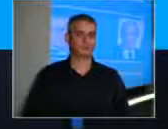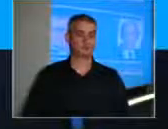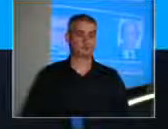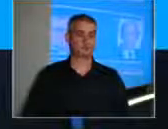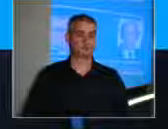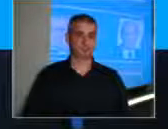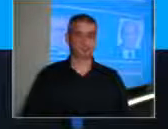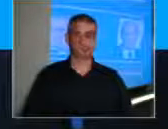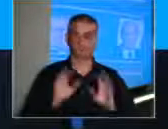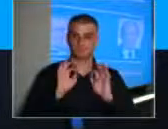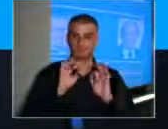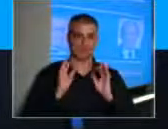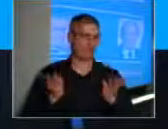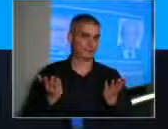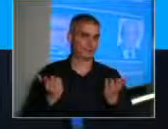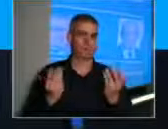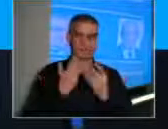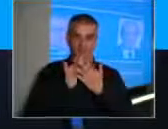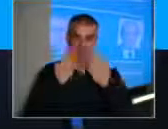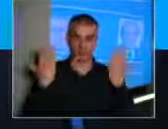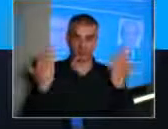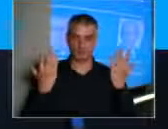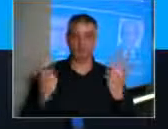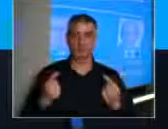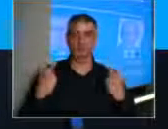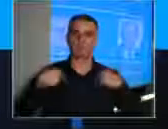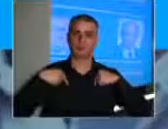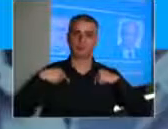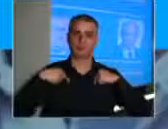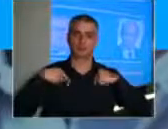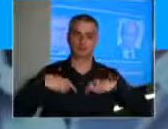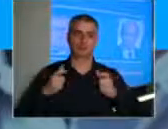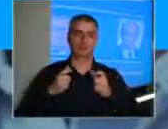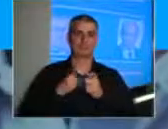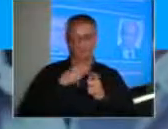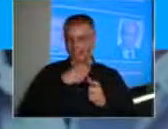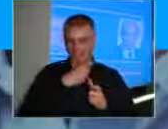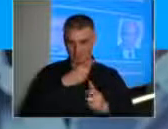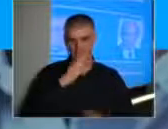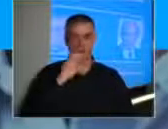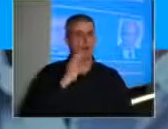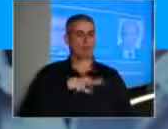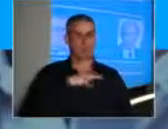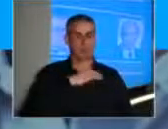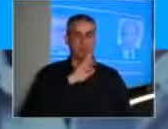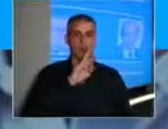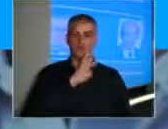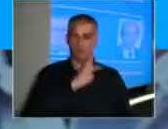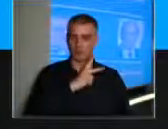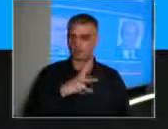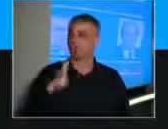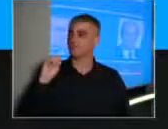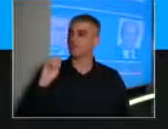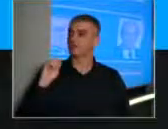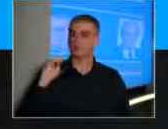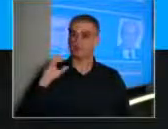טוב, האמת שהדברים ברורים. יושב ראש סיעת כולנו, רועי פולקמן, תודה רבה. מתן